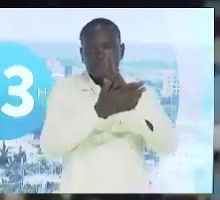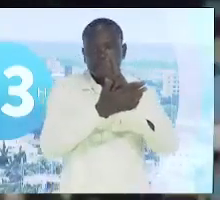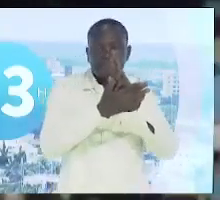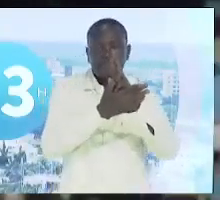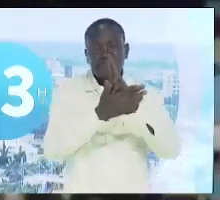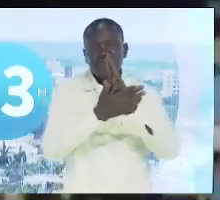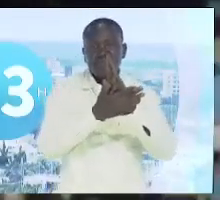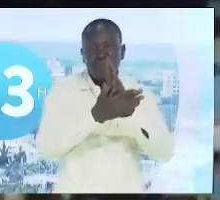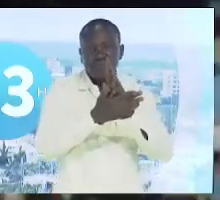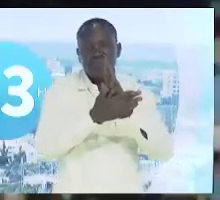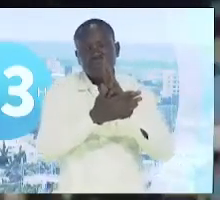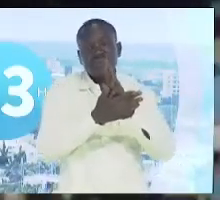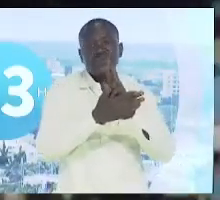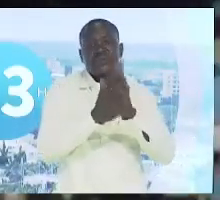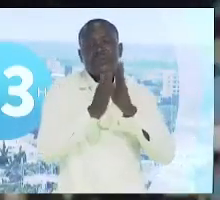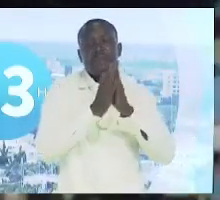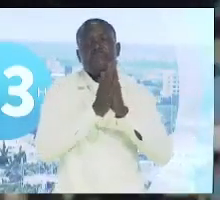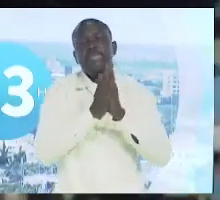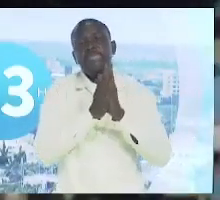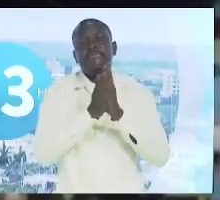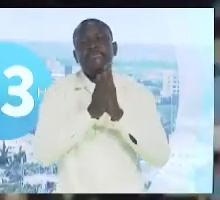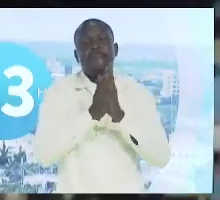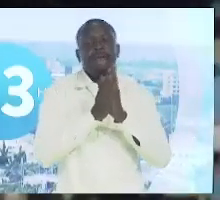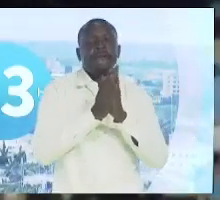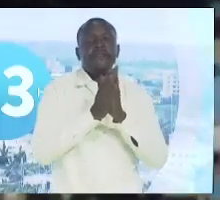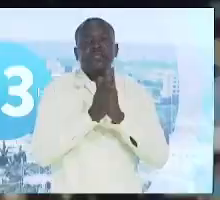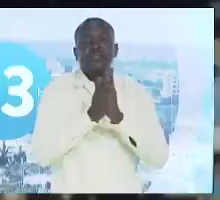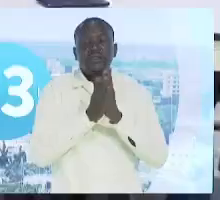Haruna Kabore et Joël Tendambiga.